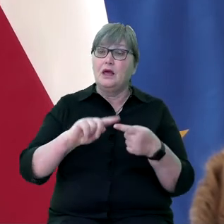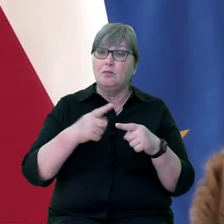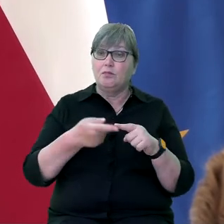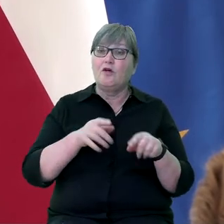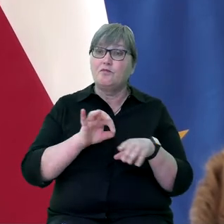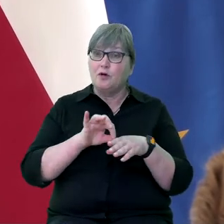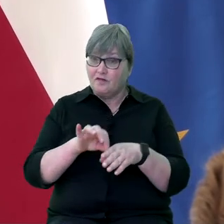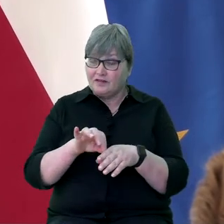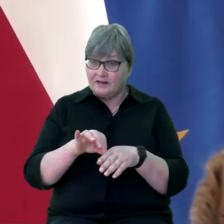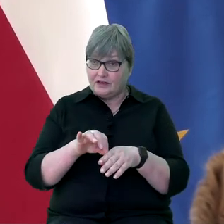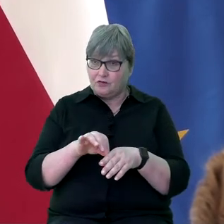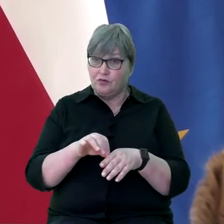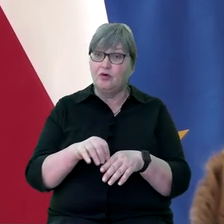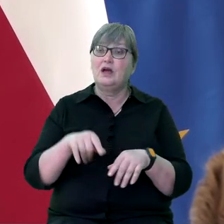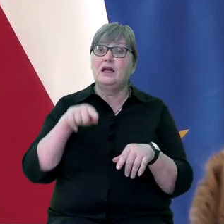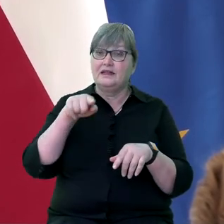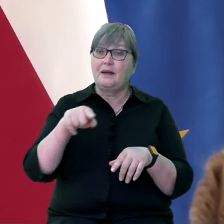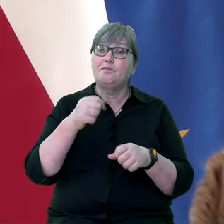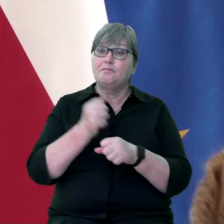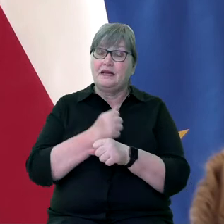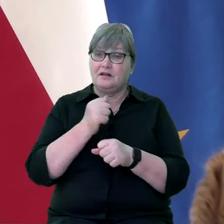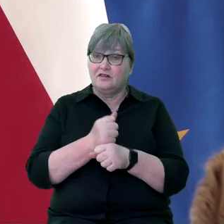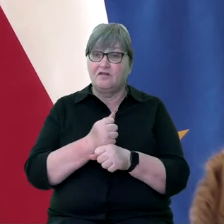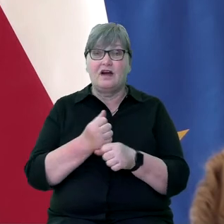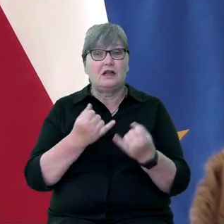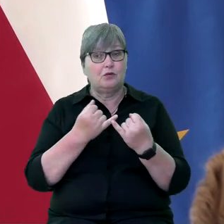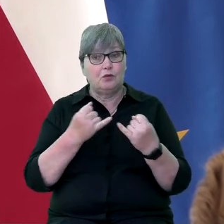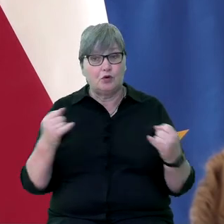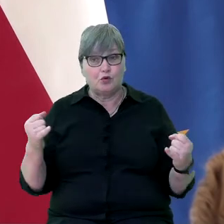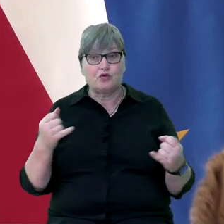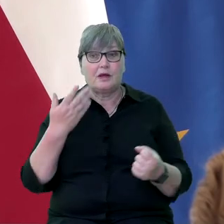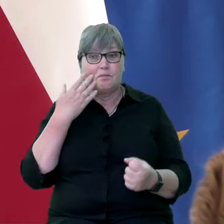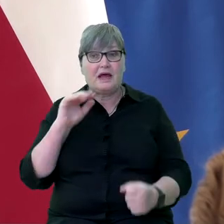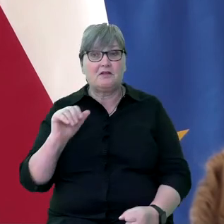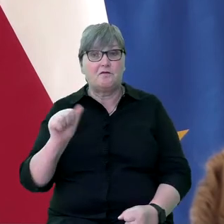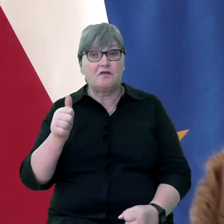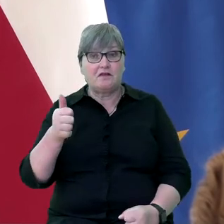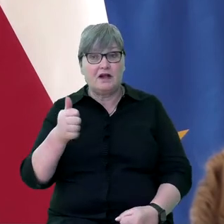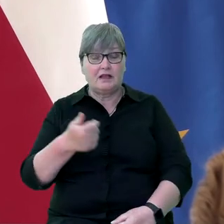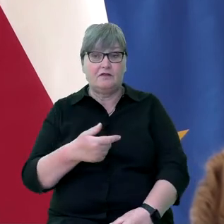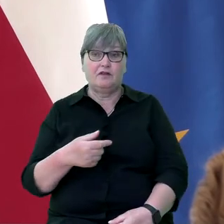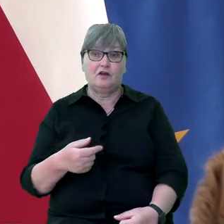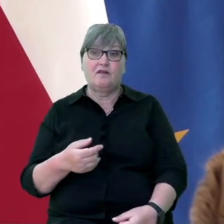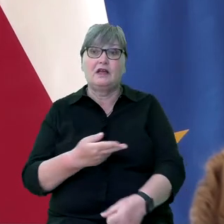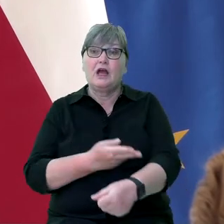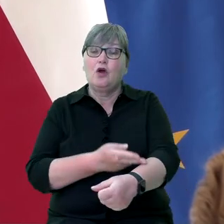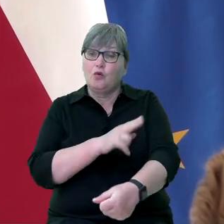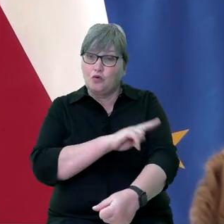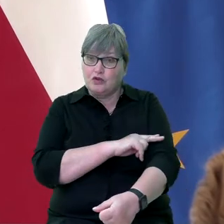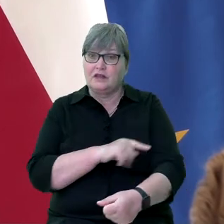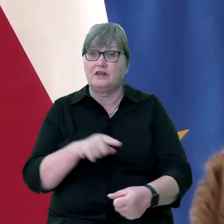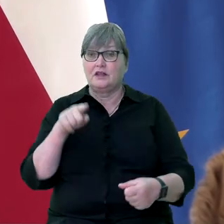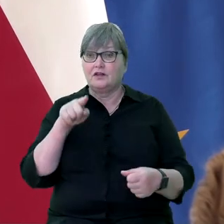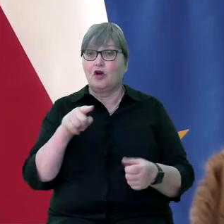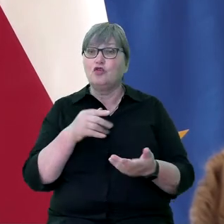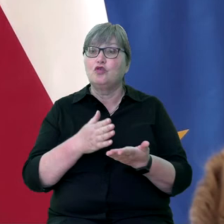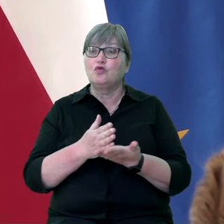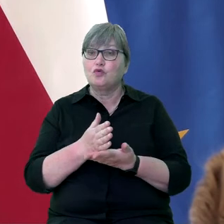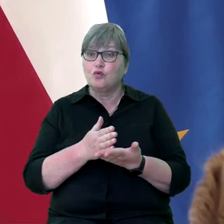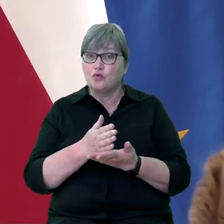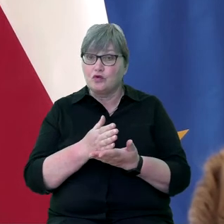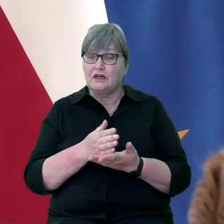z wysoko wykwalifikowanych urzędników. W czasach wojny swoją wiedzą i doświadczeniem służyli w strukturach polskiego państwa